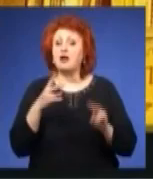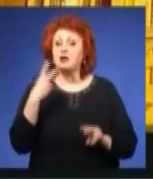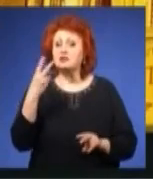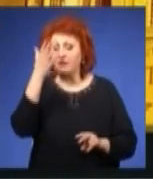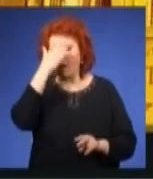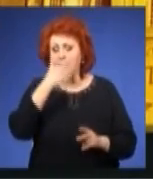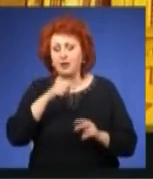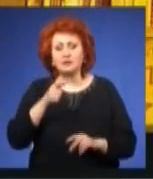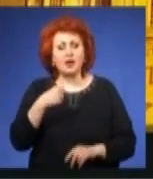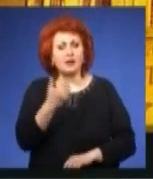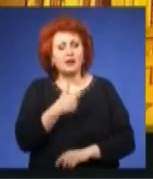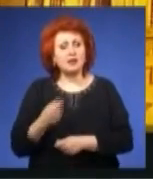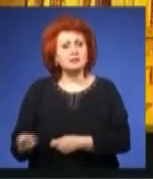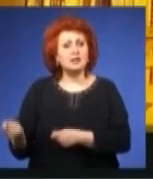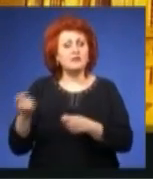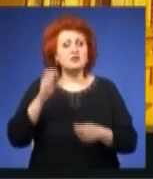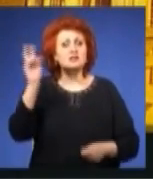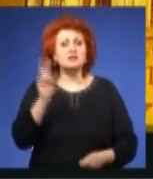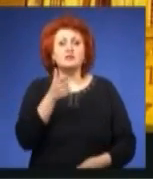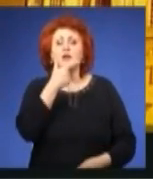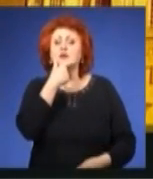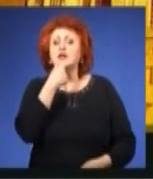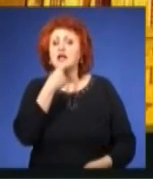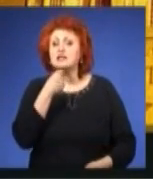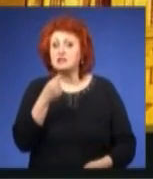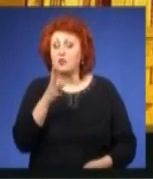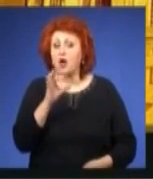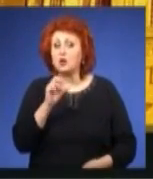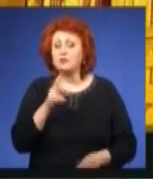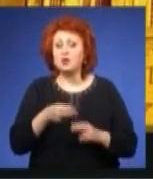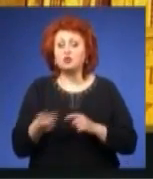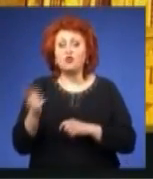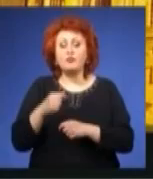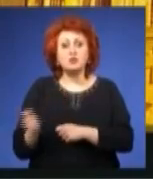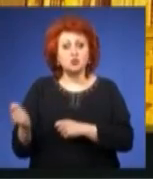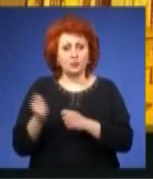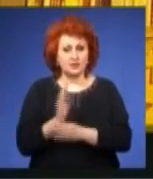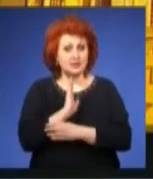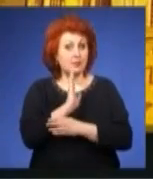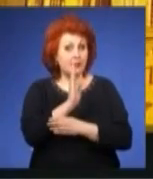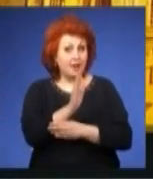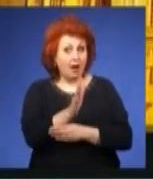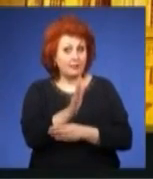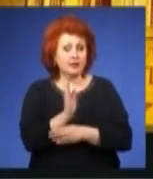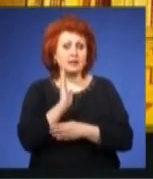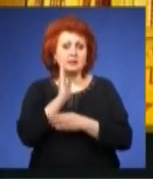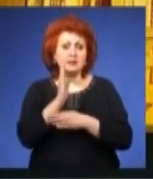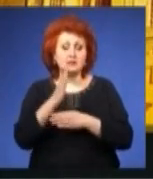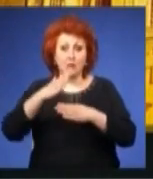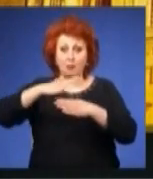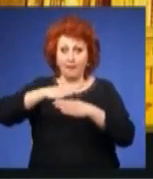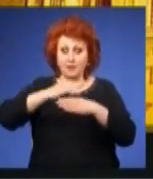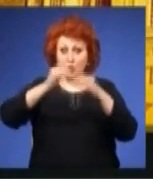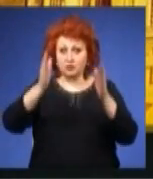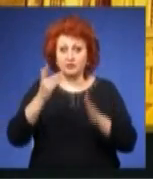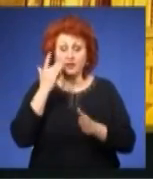о том, как два монаха пытались внести в храм красивую хоругвь, но вместо того, чтобы нести ее прямо, они несли ее